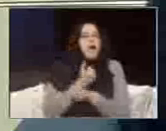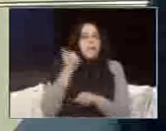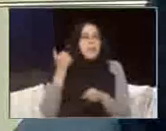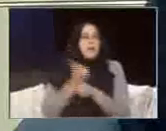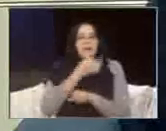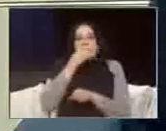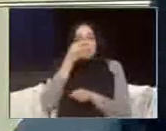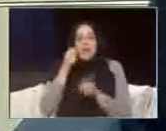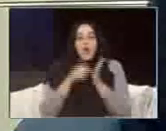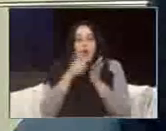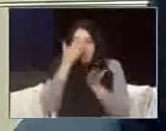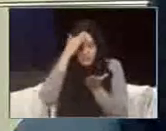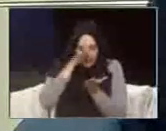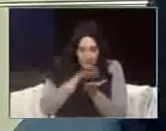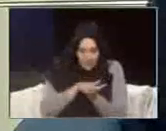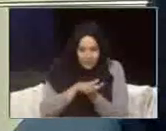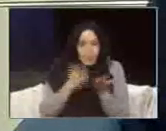وانا